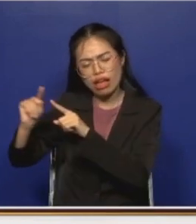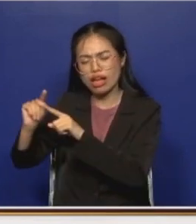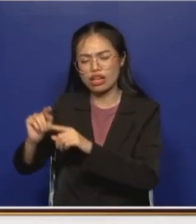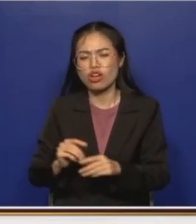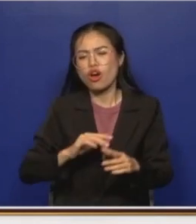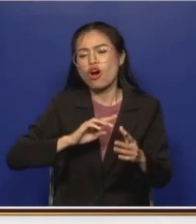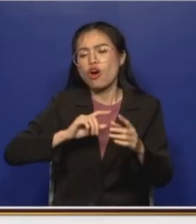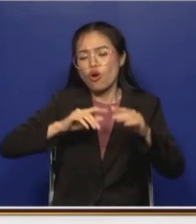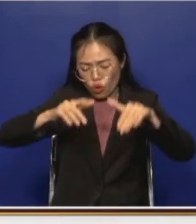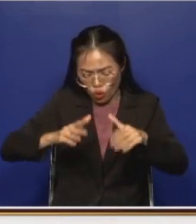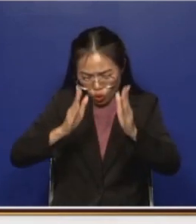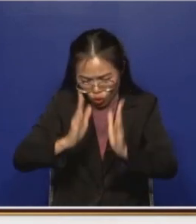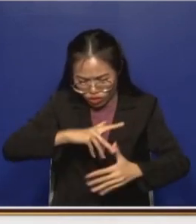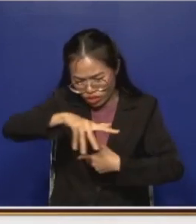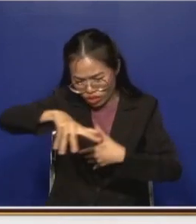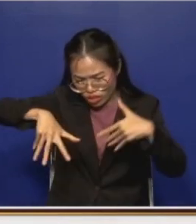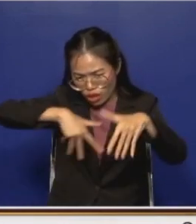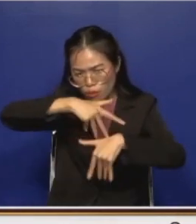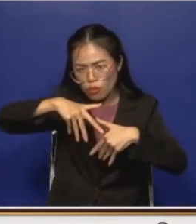อปเป๋าตังฮะ